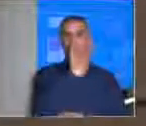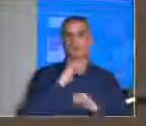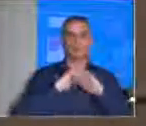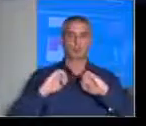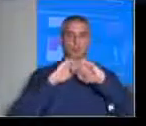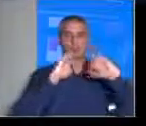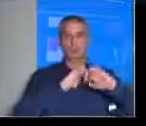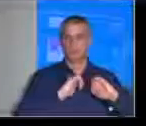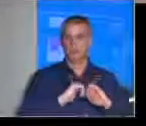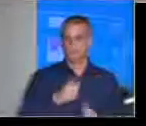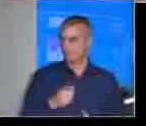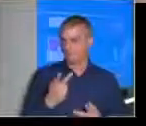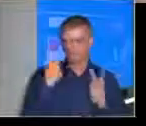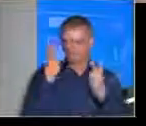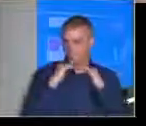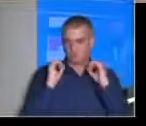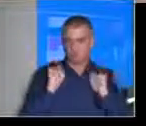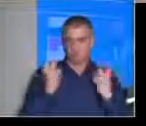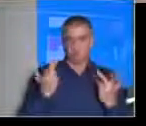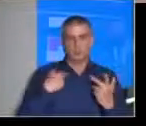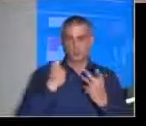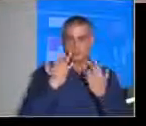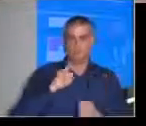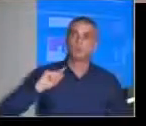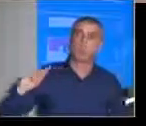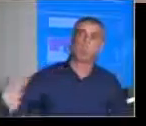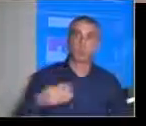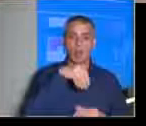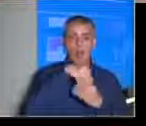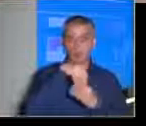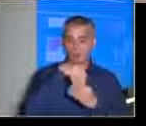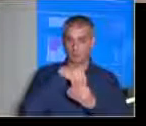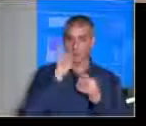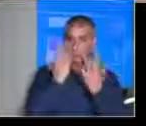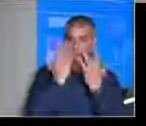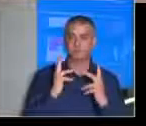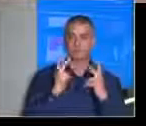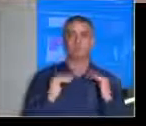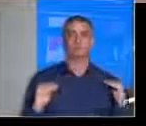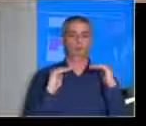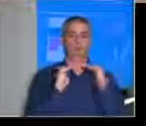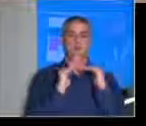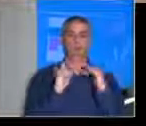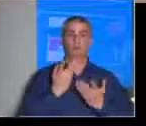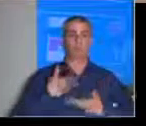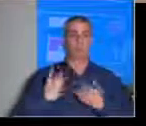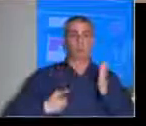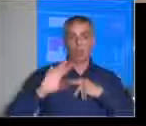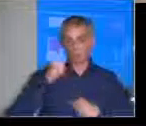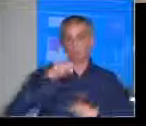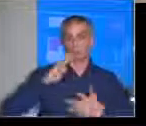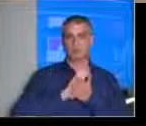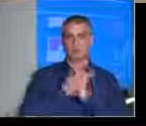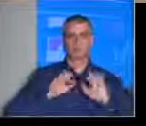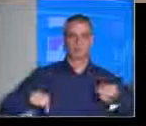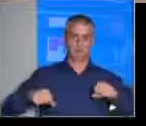בנפרד. Well, it's a basic principle. We ought to count all of the votes. All of the votes ought to count equally. And the person who gets the most votes ought to be